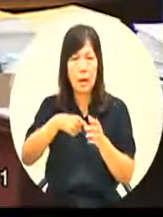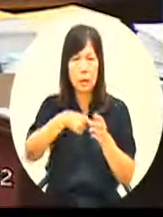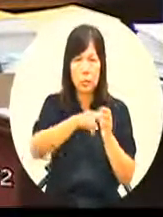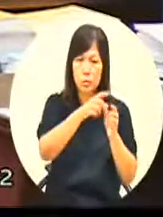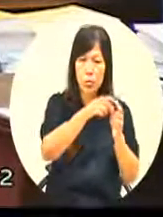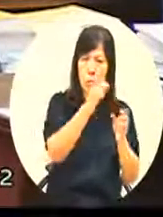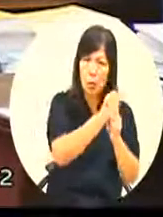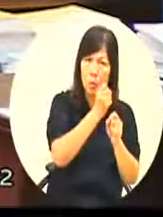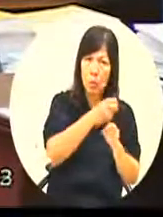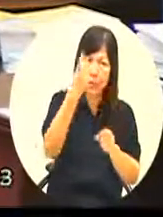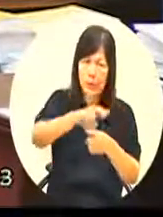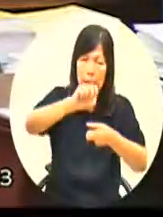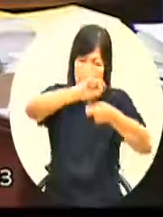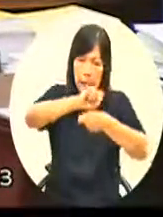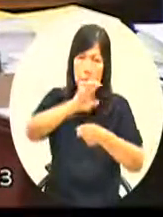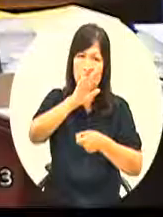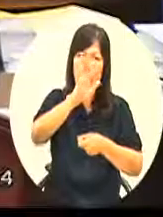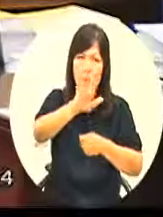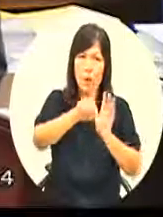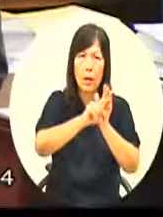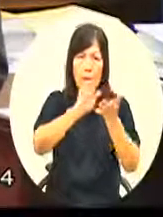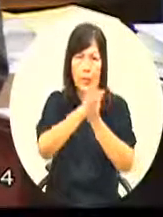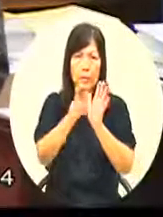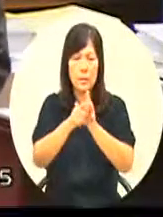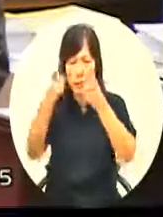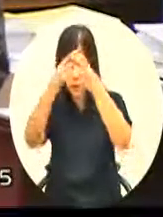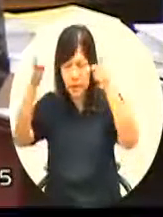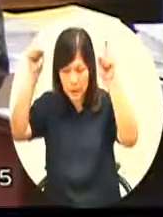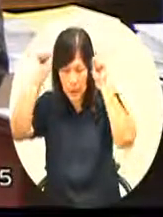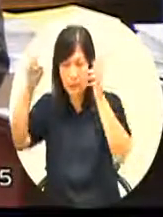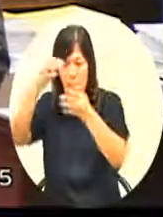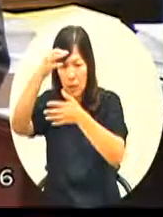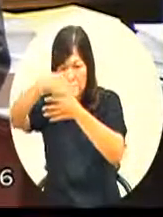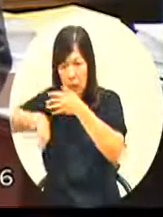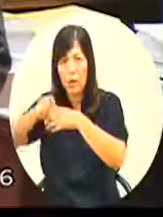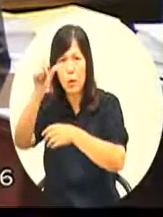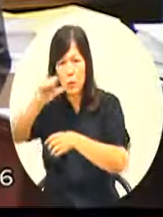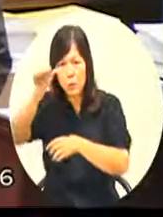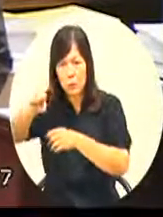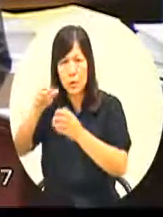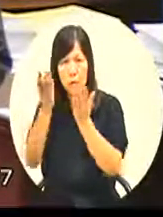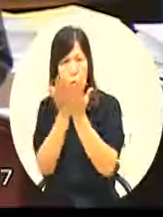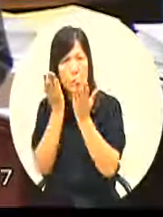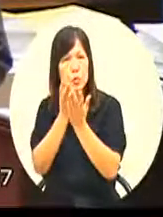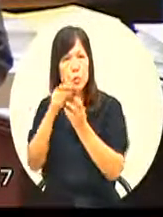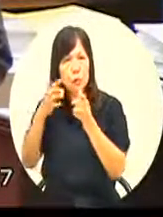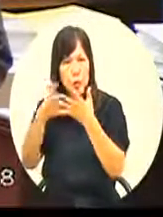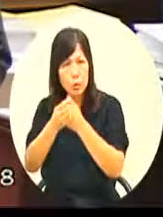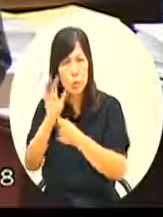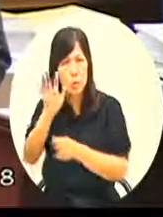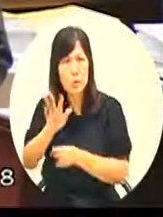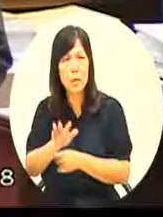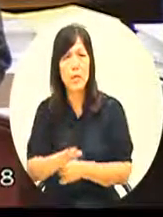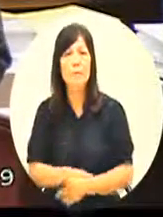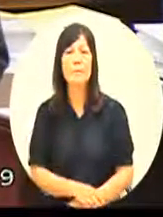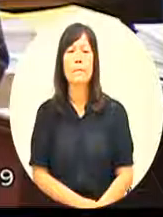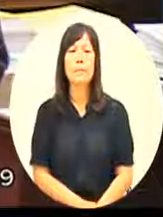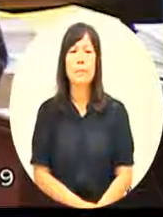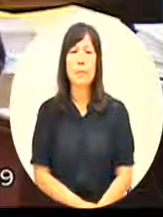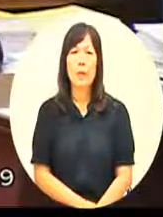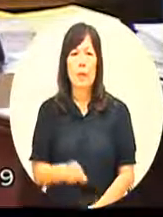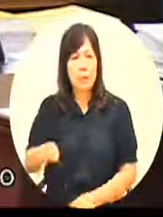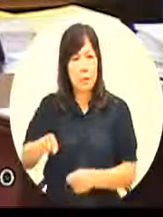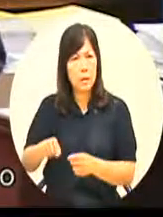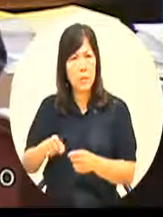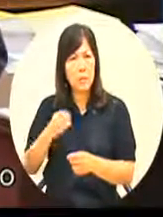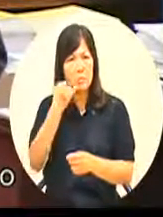些人数再多出来的，相对会变成是大专院校少了5000个会进到学校里面的新大一新生。那这部分